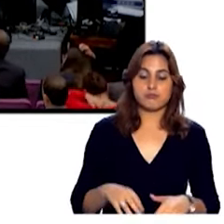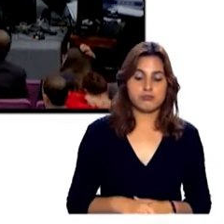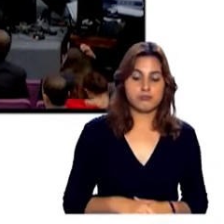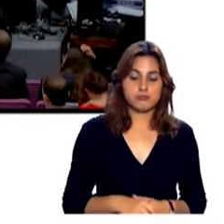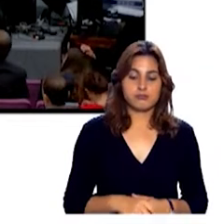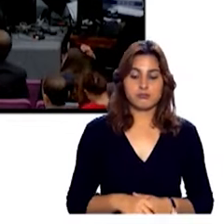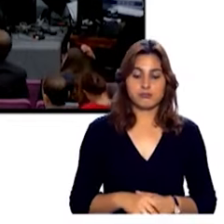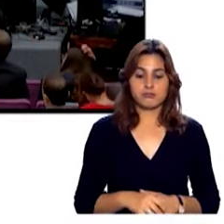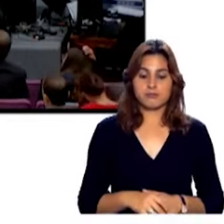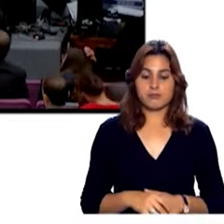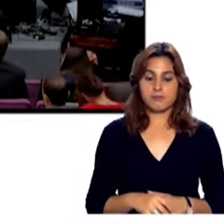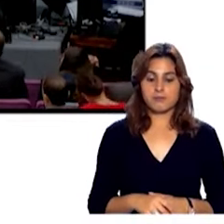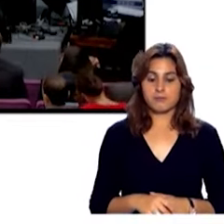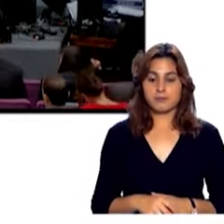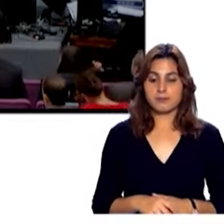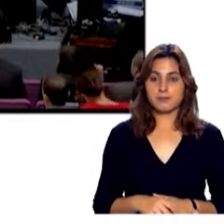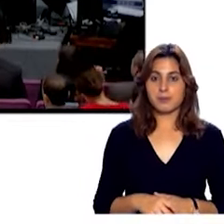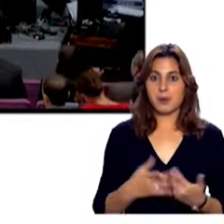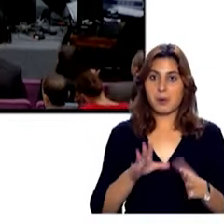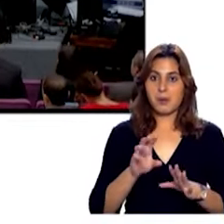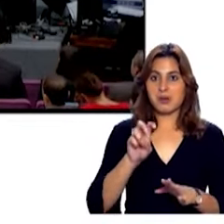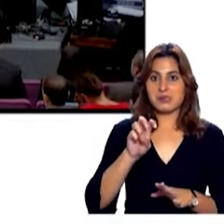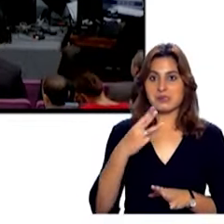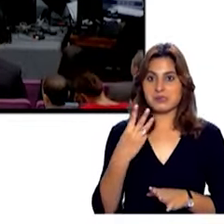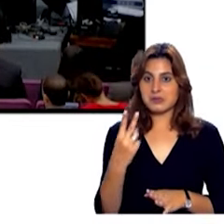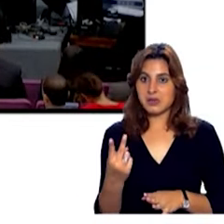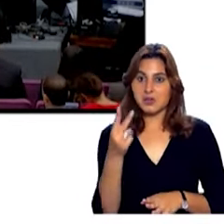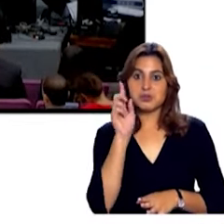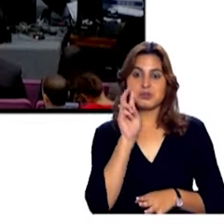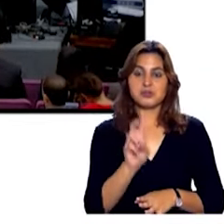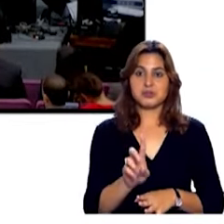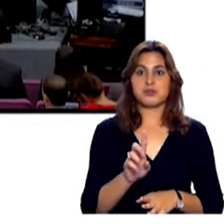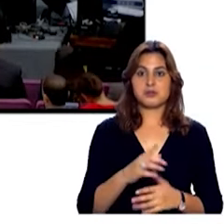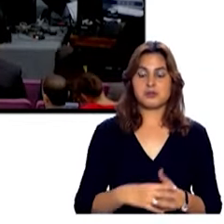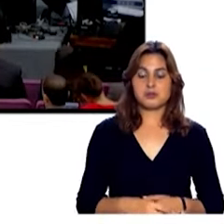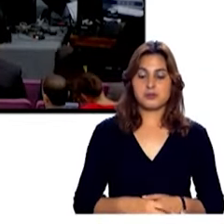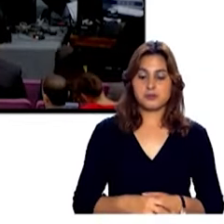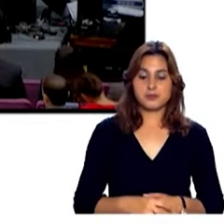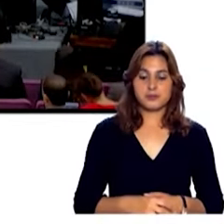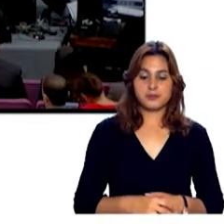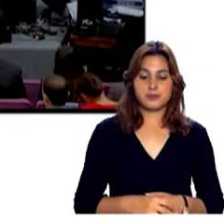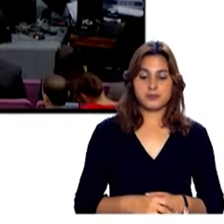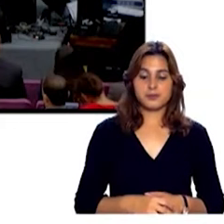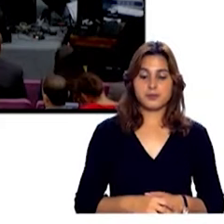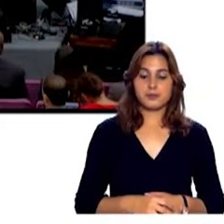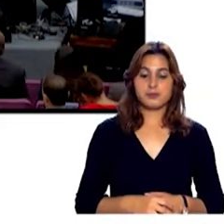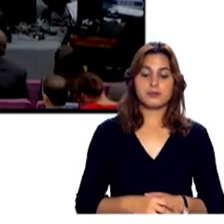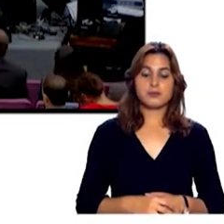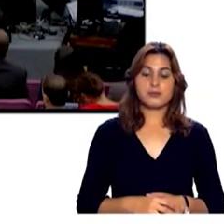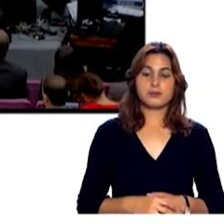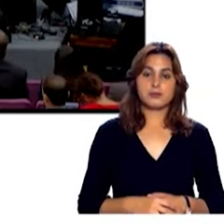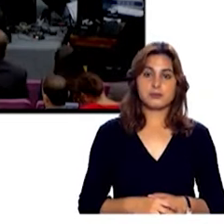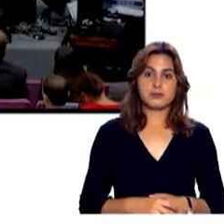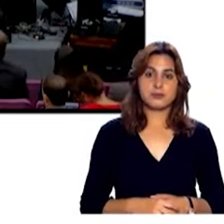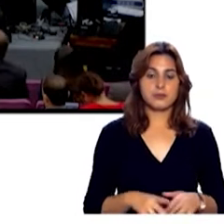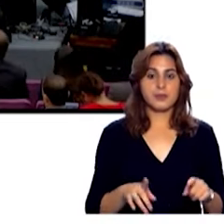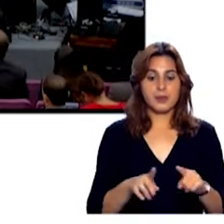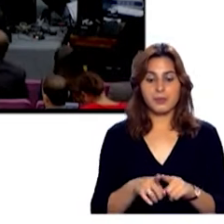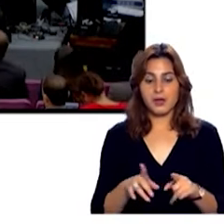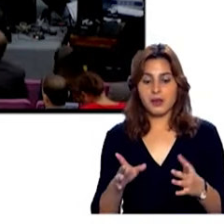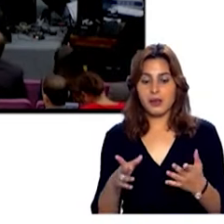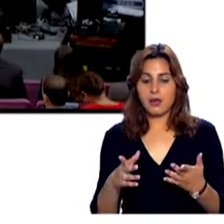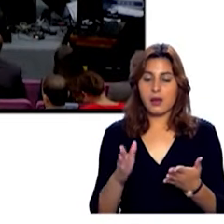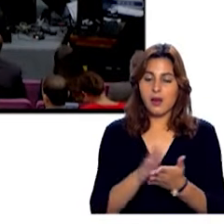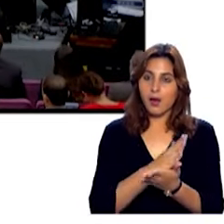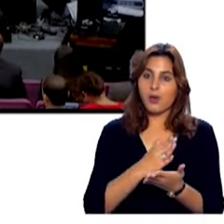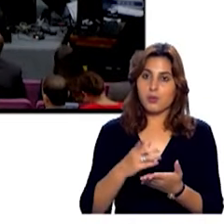giudizio Di al Giudice di primo grado quello che invece dura di molto di e quello davanti alla Suprema corte di